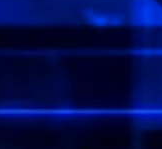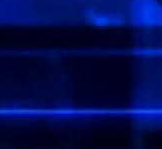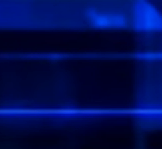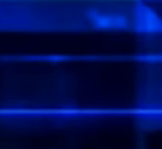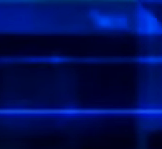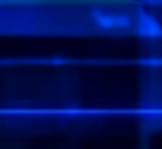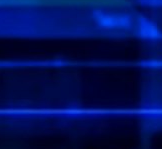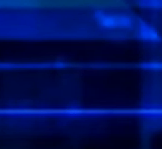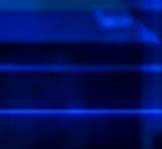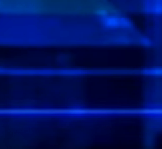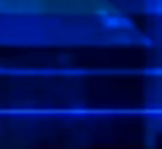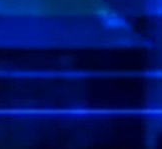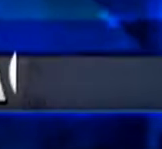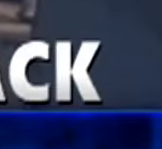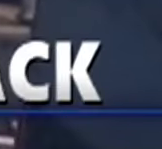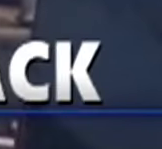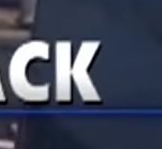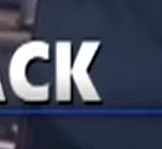Una sa lahat,